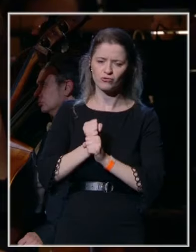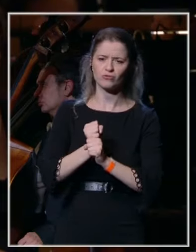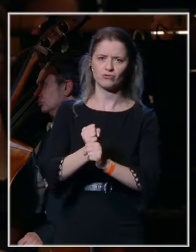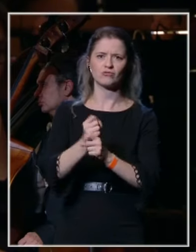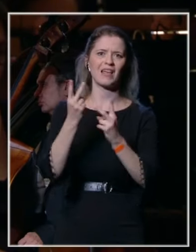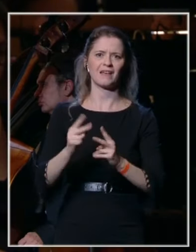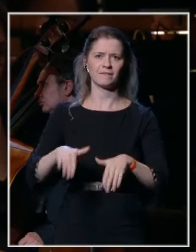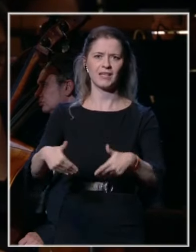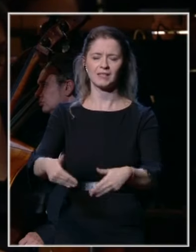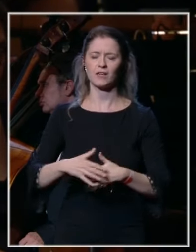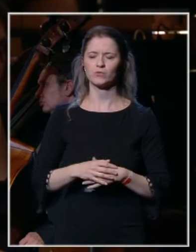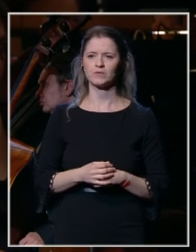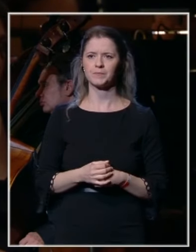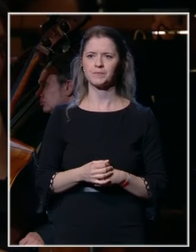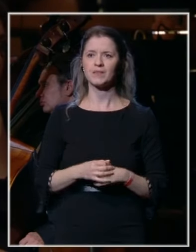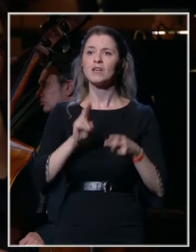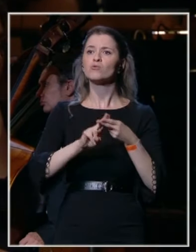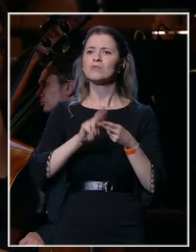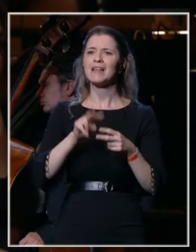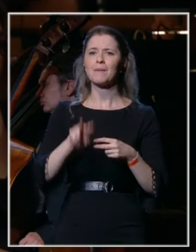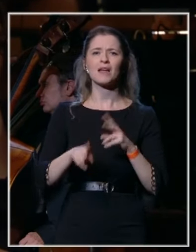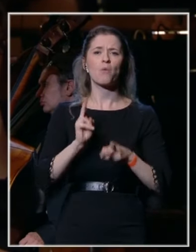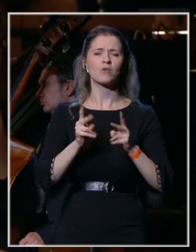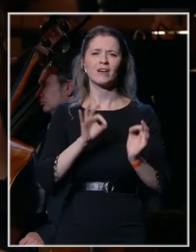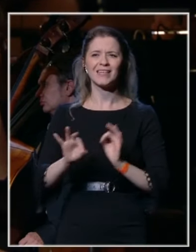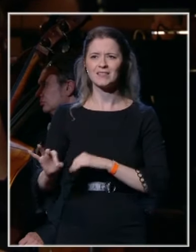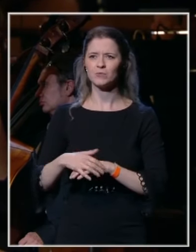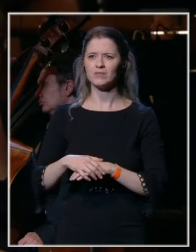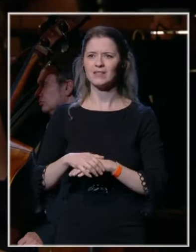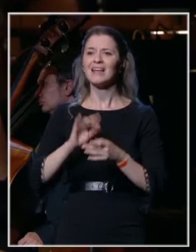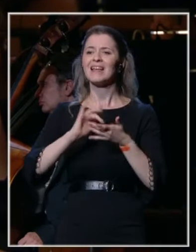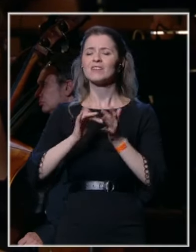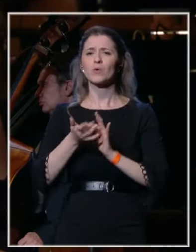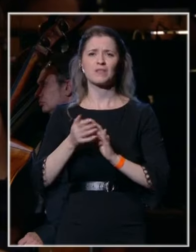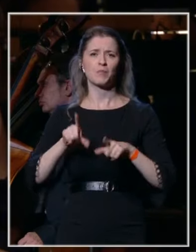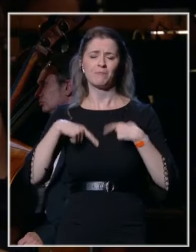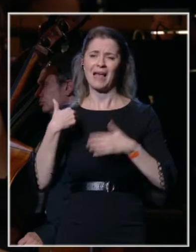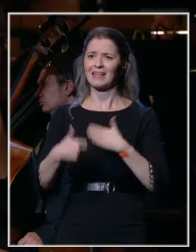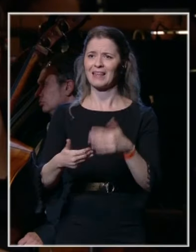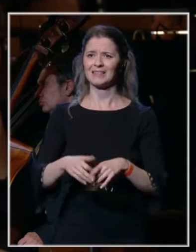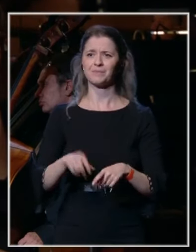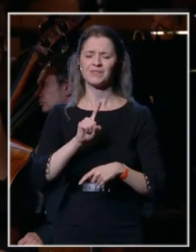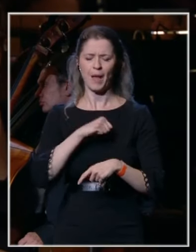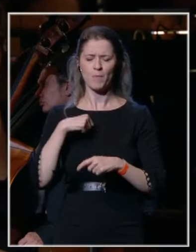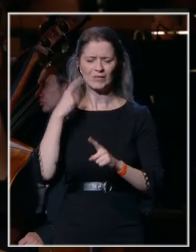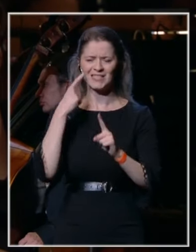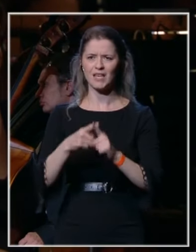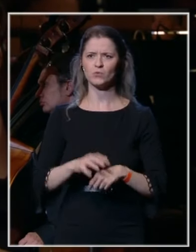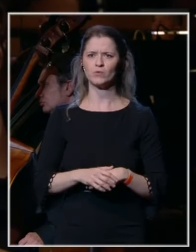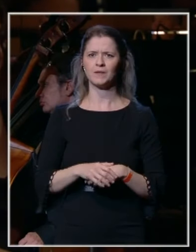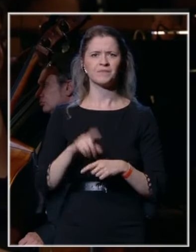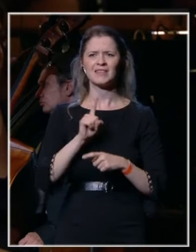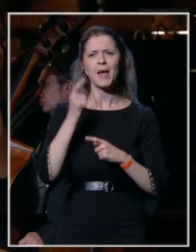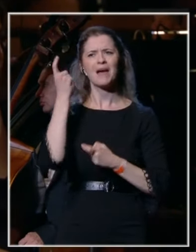Az ünnepre úgy készül, hogy megéli a hétköznapokat. Nem öncélú, nem